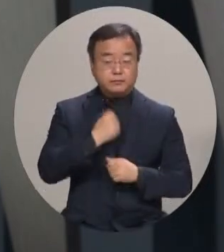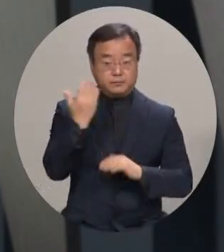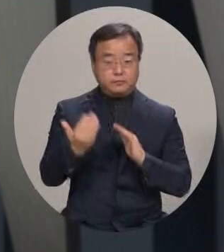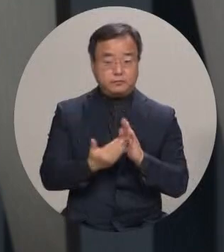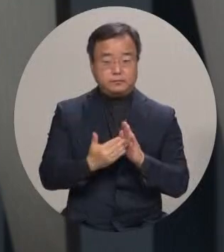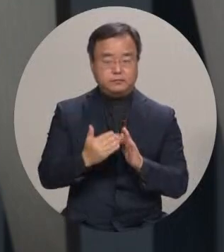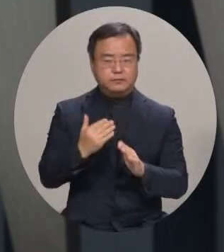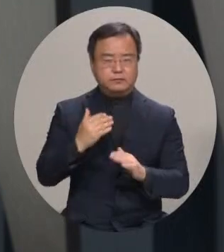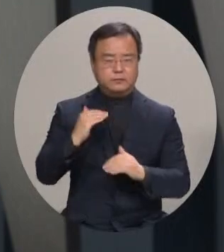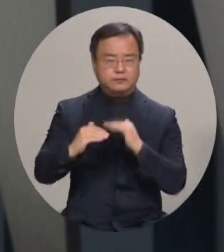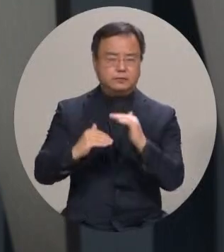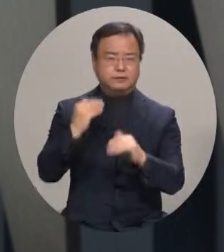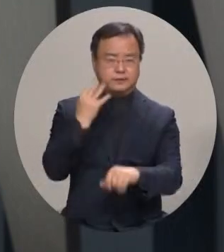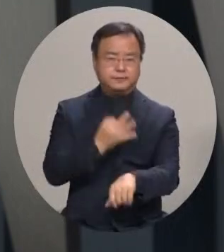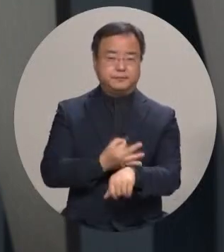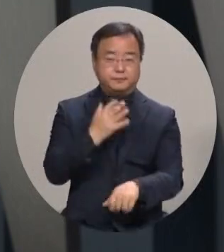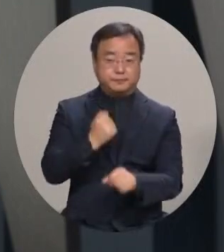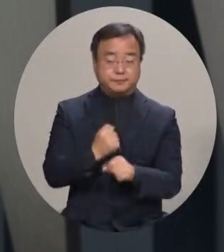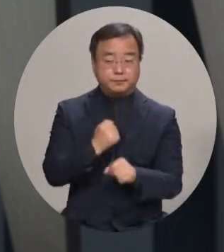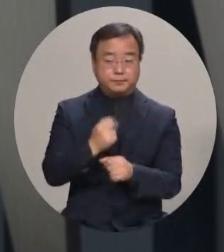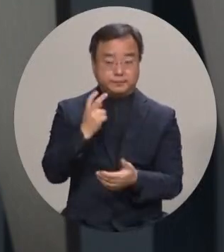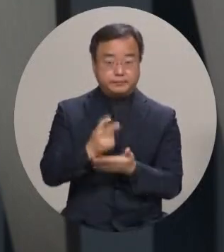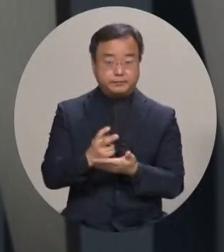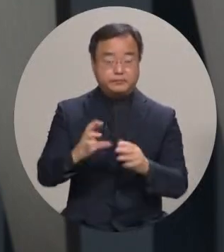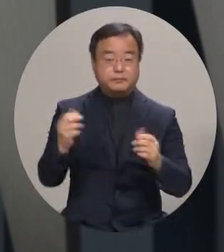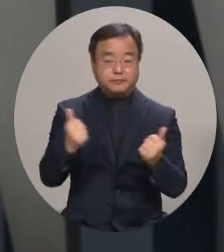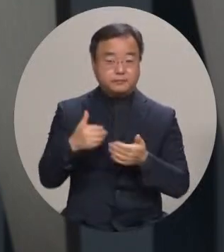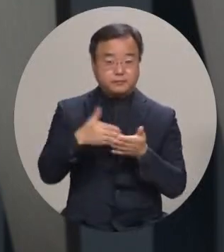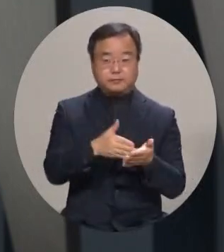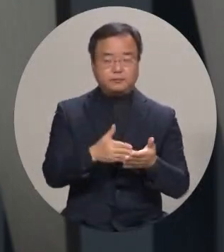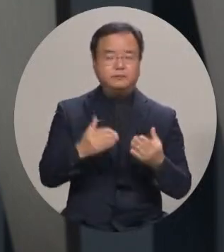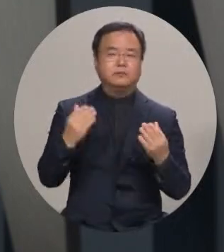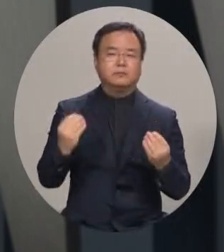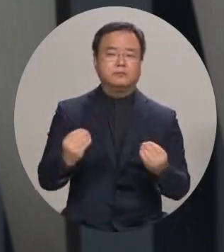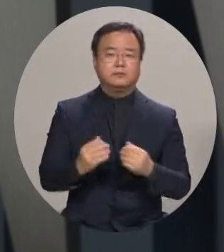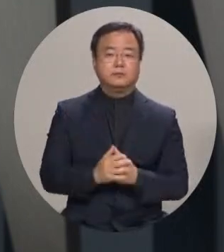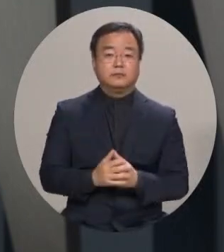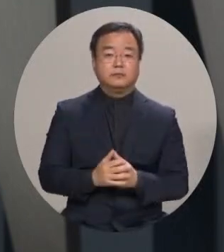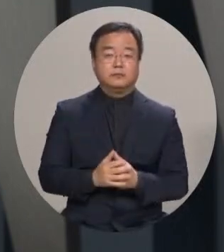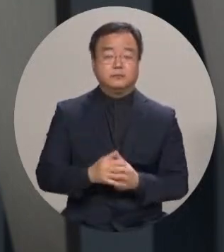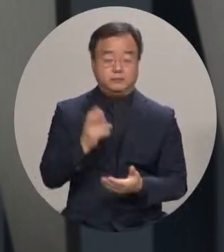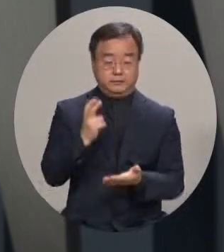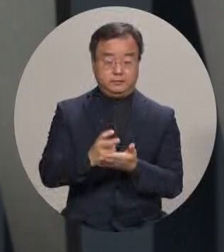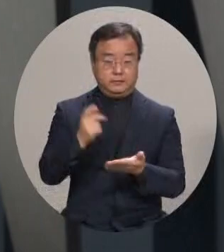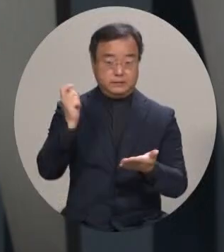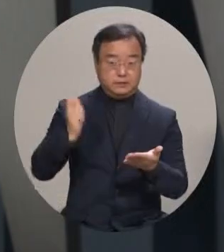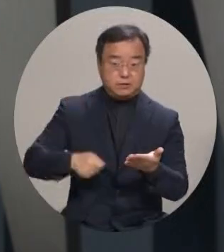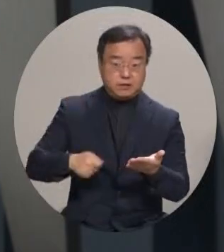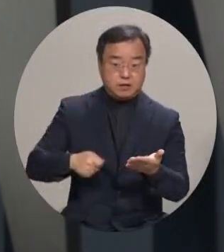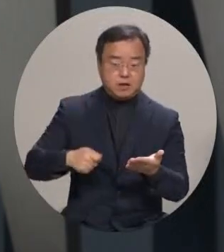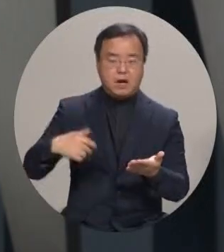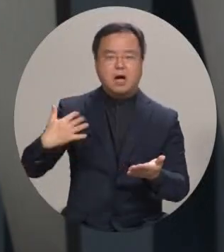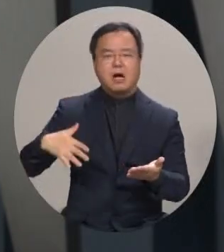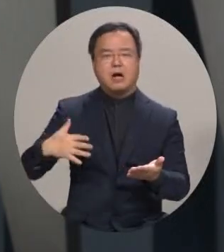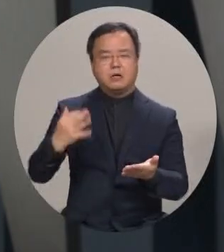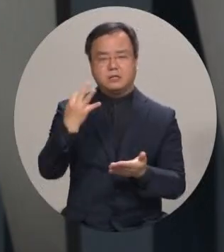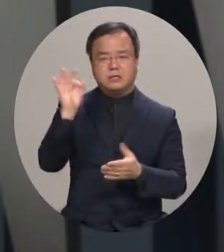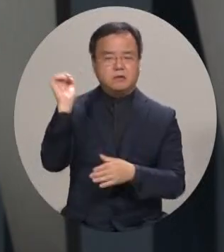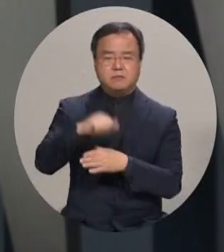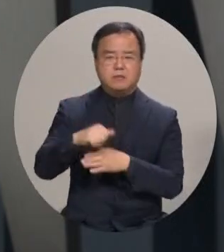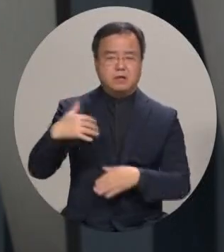간소화시켜 법이 국회에 이미 발휘가 돼 있습니다 그런데 그 법안이 통과되지 않고 있는 거죠